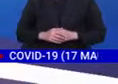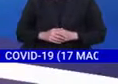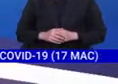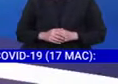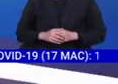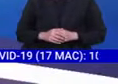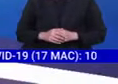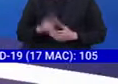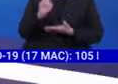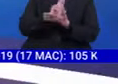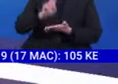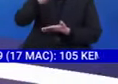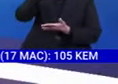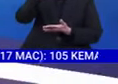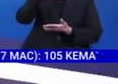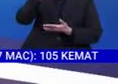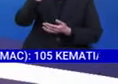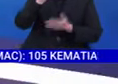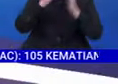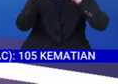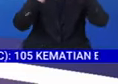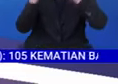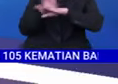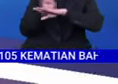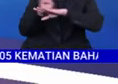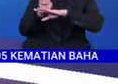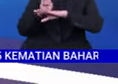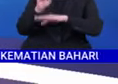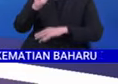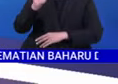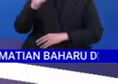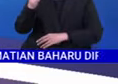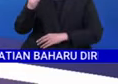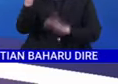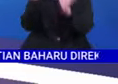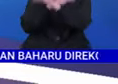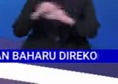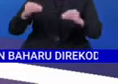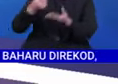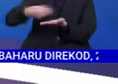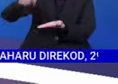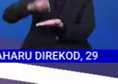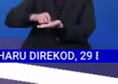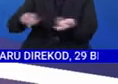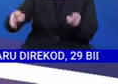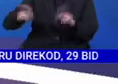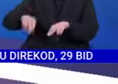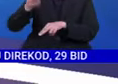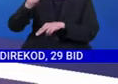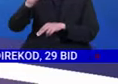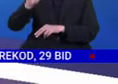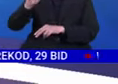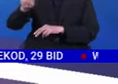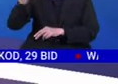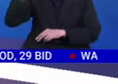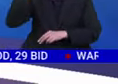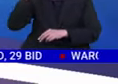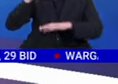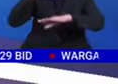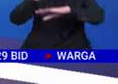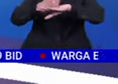Hi Ho diversification Malaysia dan business intense Rawa best Rawa menandatangani memorandum kesepahaman muyus malam